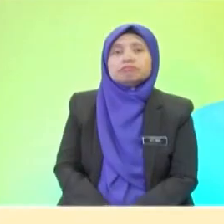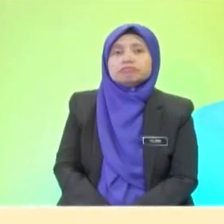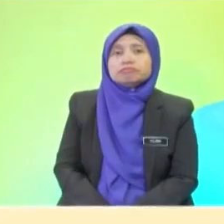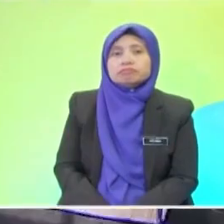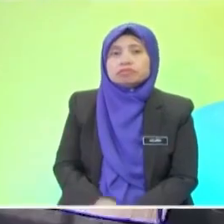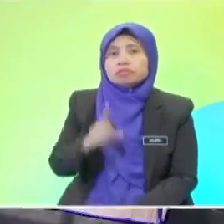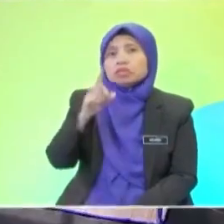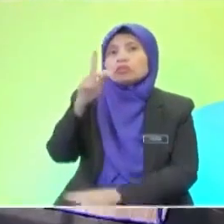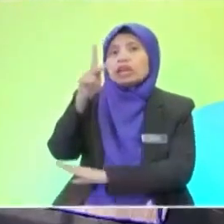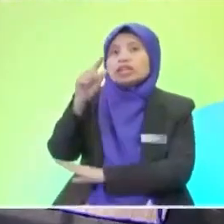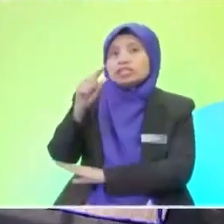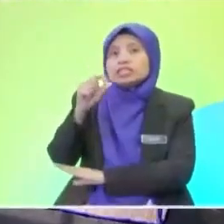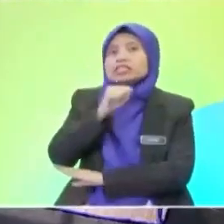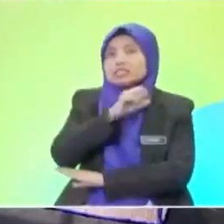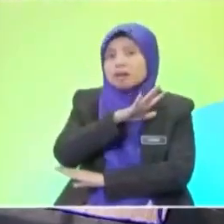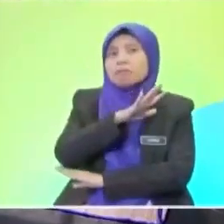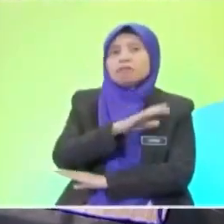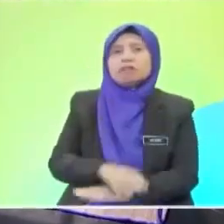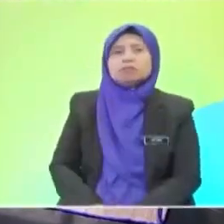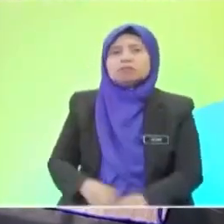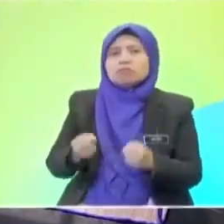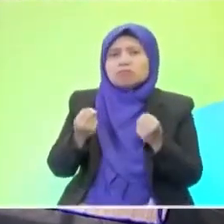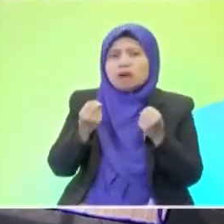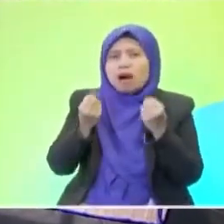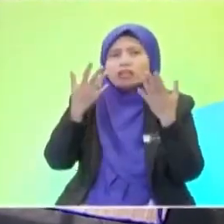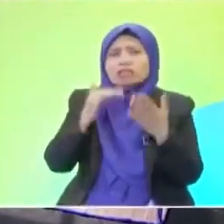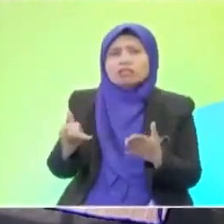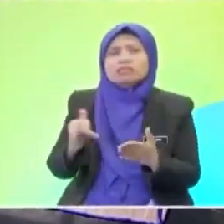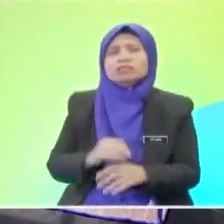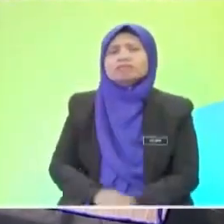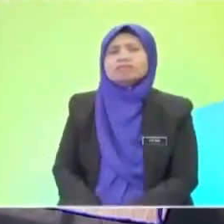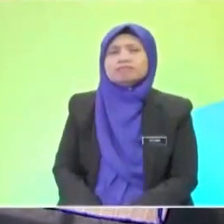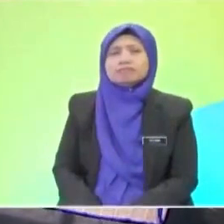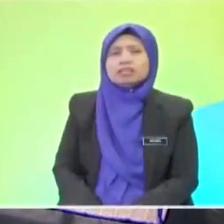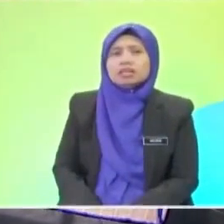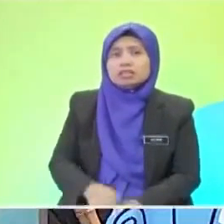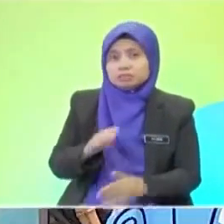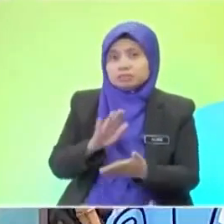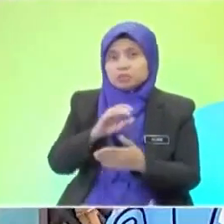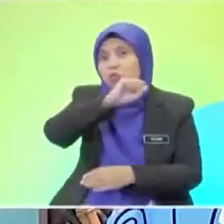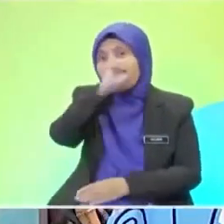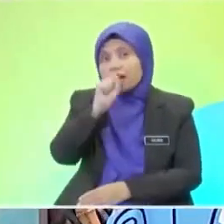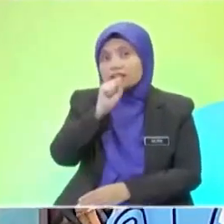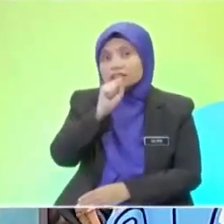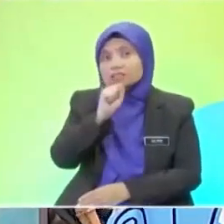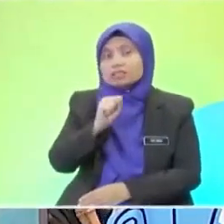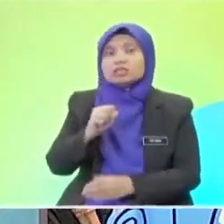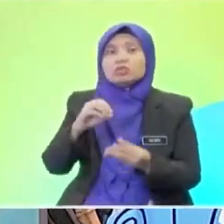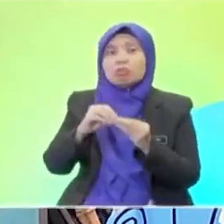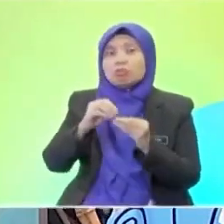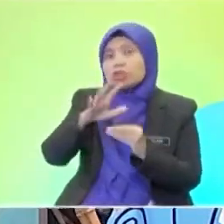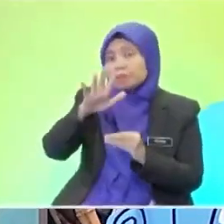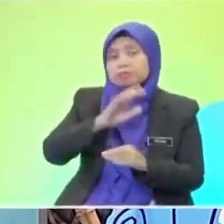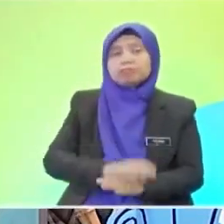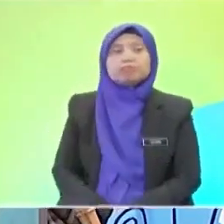100 kg sampah banyak betul jadi soalan untuk soal dan yang kelima